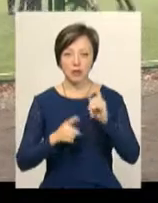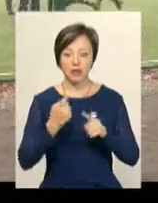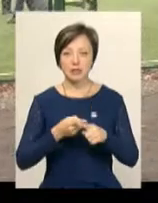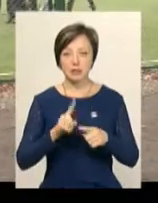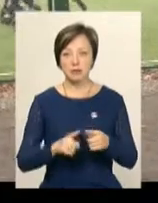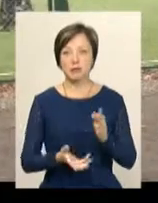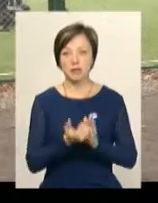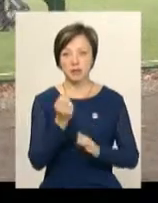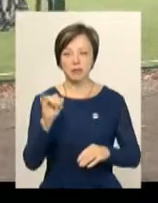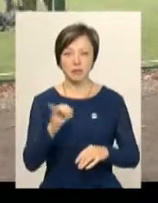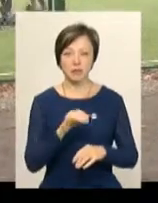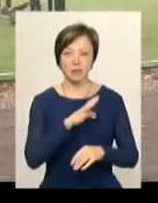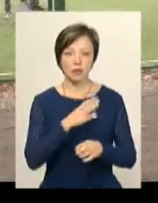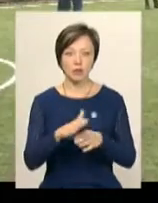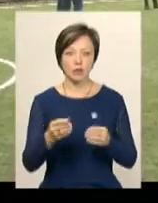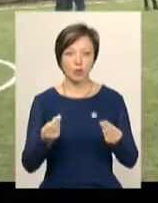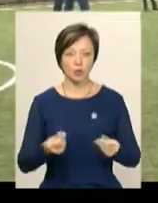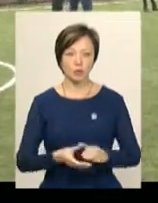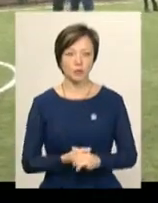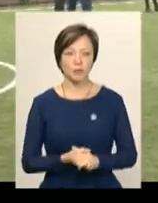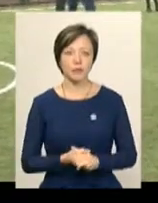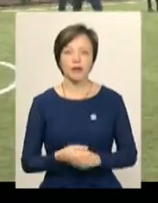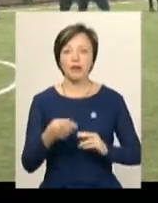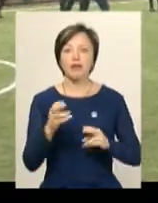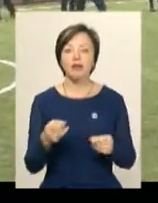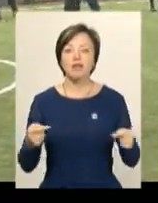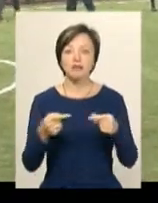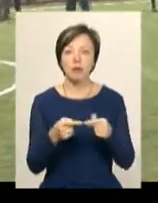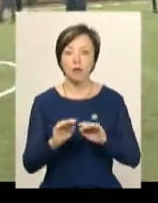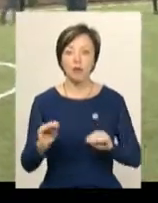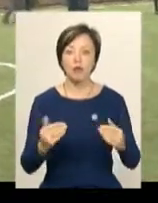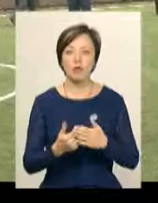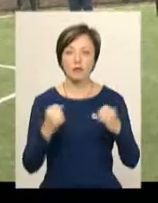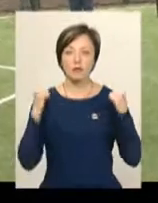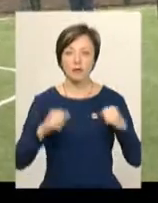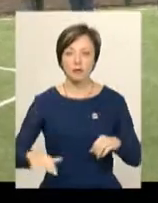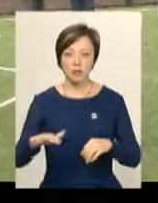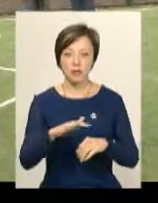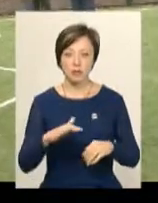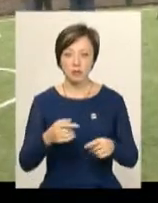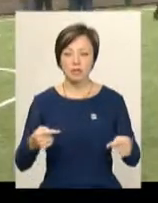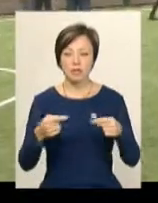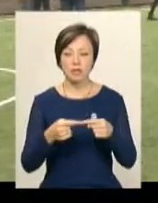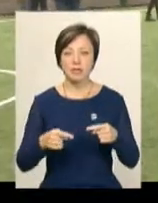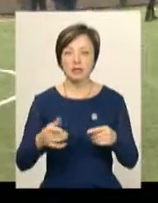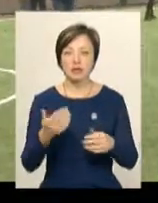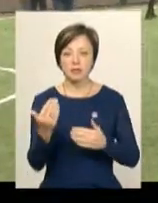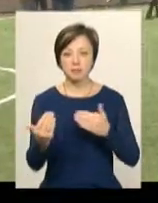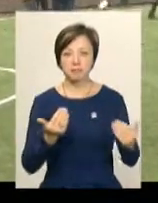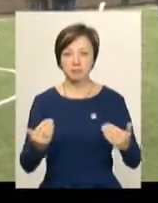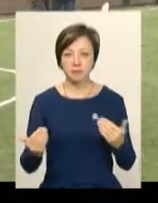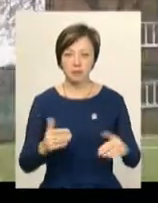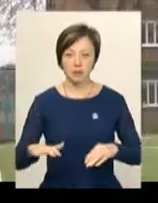Сесія підтримала і були виділені кошти. Де саме облаштовувати новий спортивний майданчик, визначають за територіальним